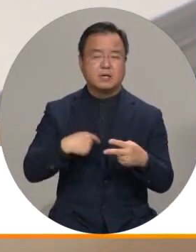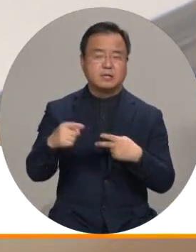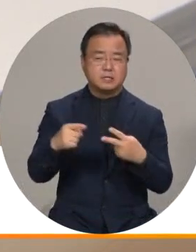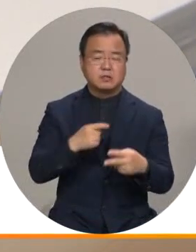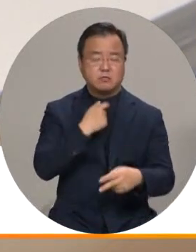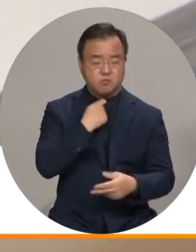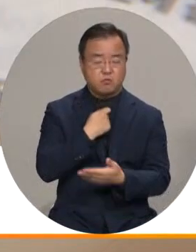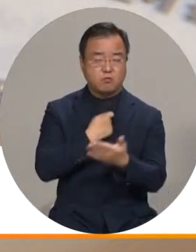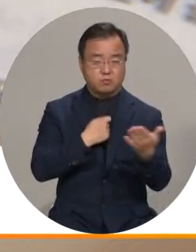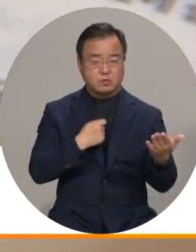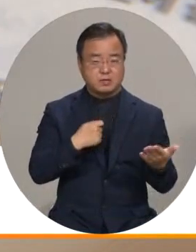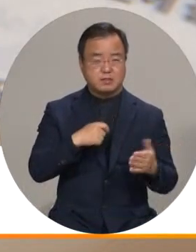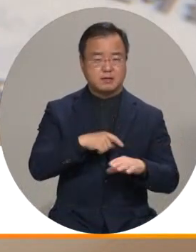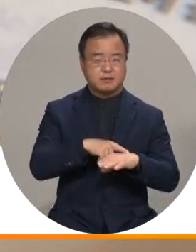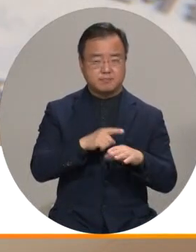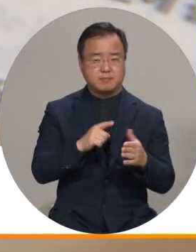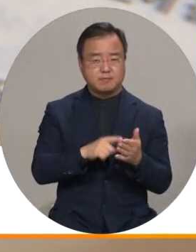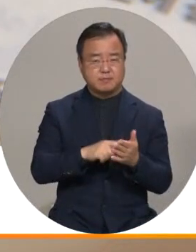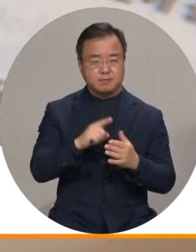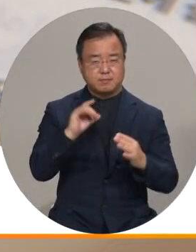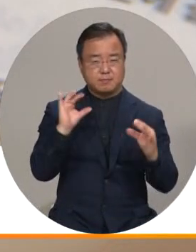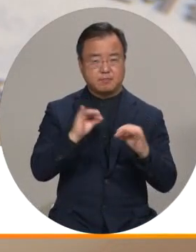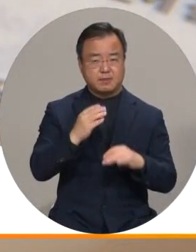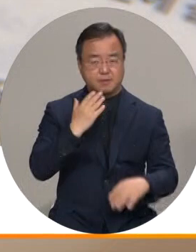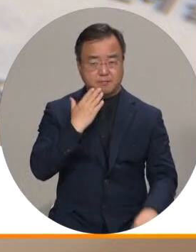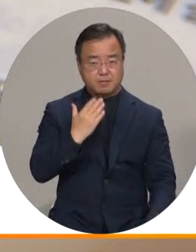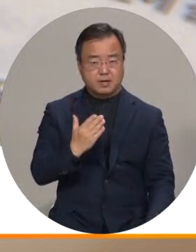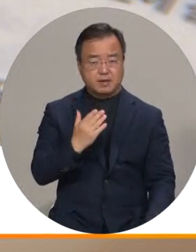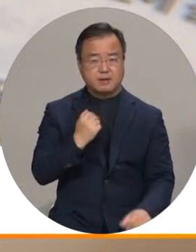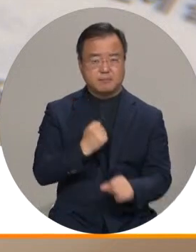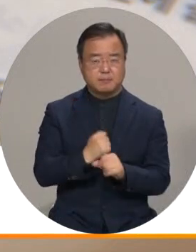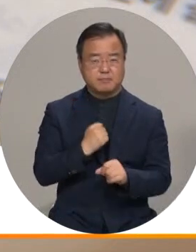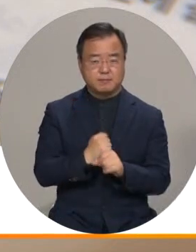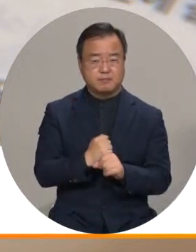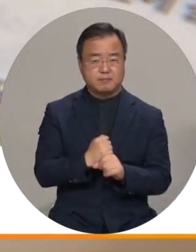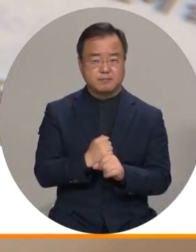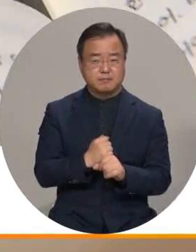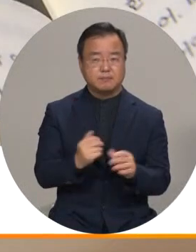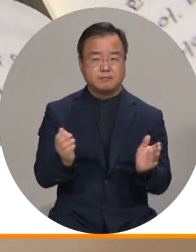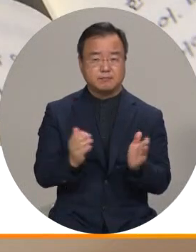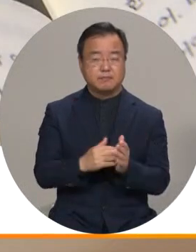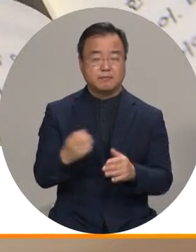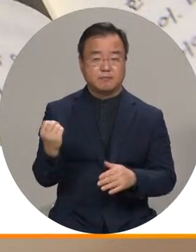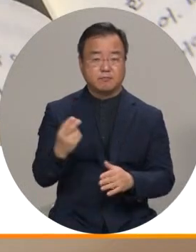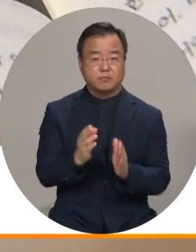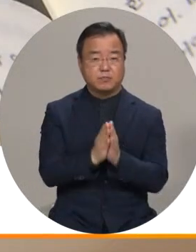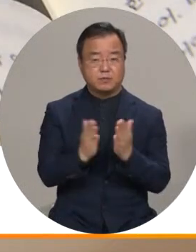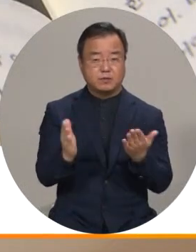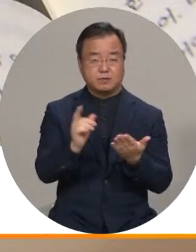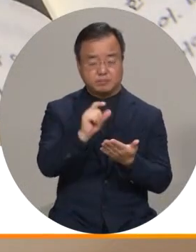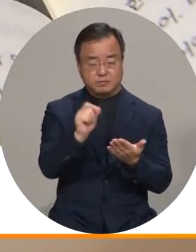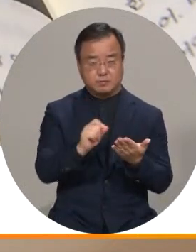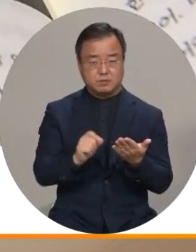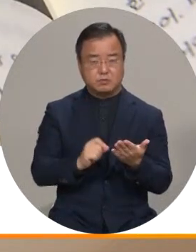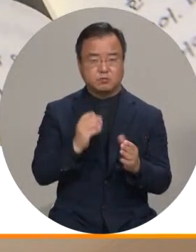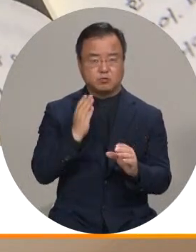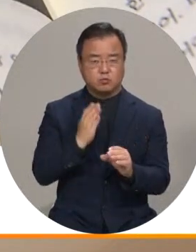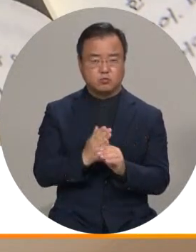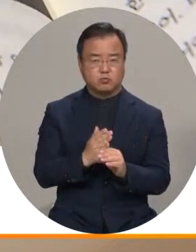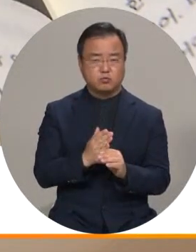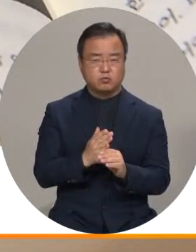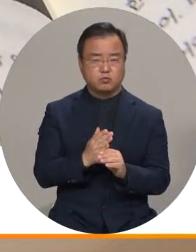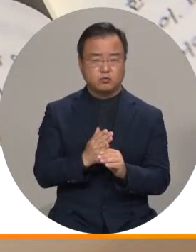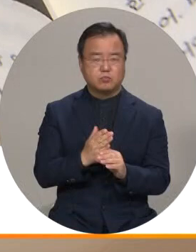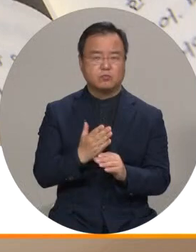이해할 수 있는 방편을 마련하고자 그니까 그런 마음이었던 거 같아요 그리고 책을 쓰는 과정이 저 를